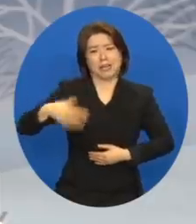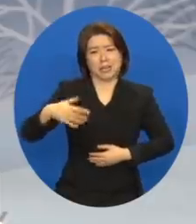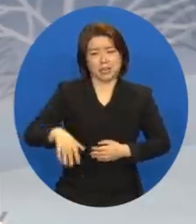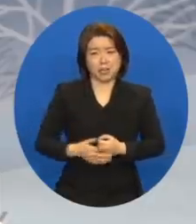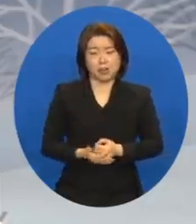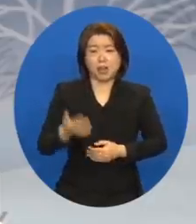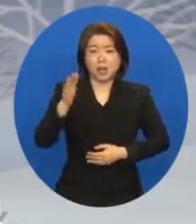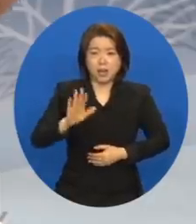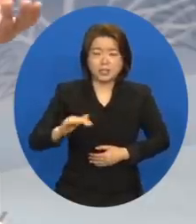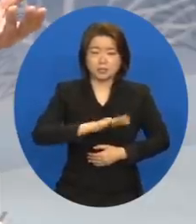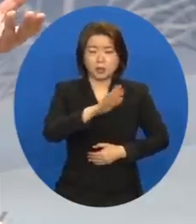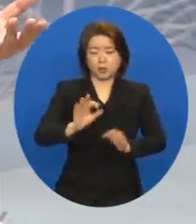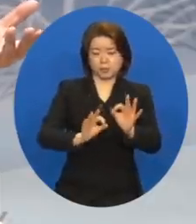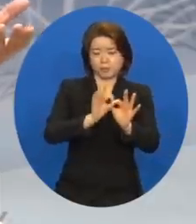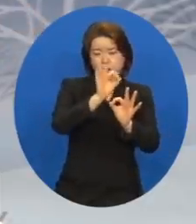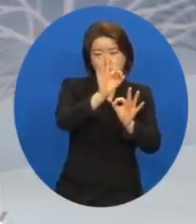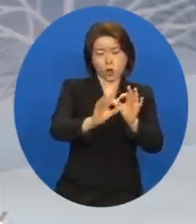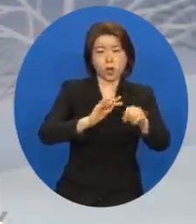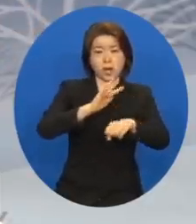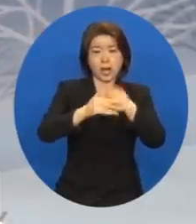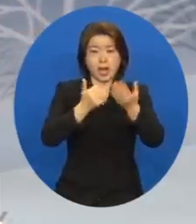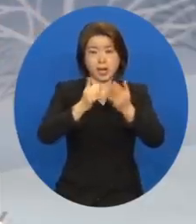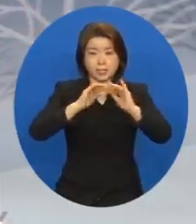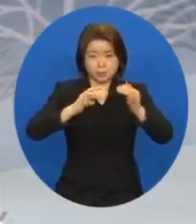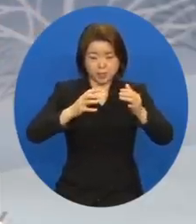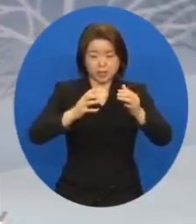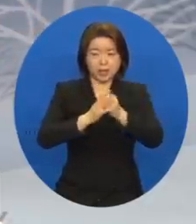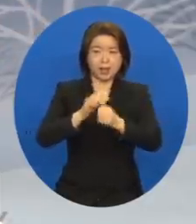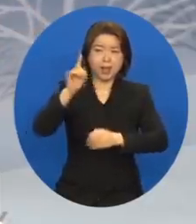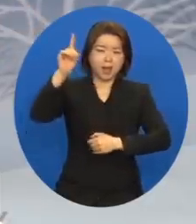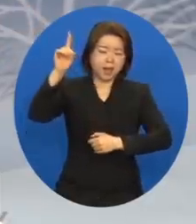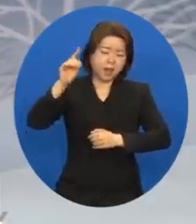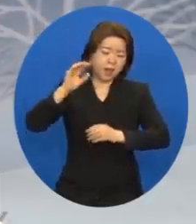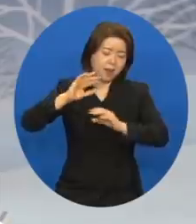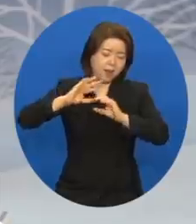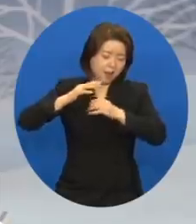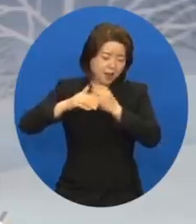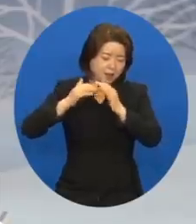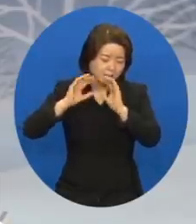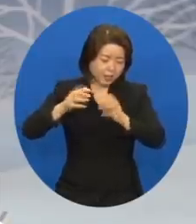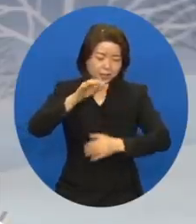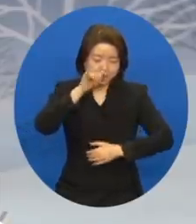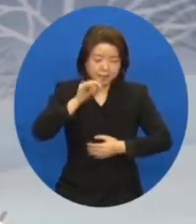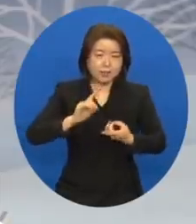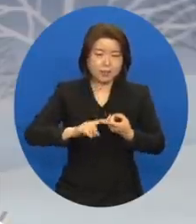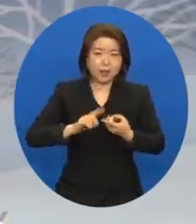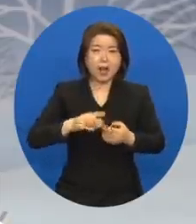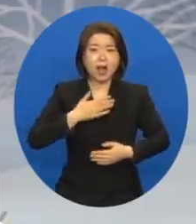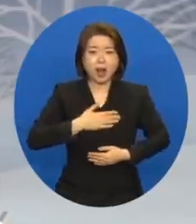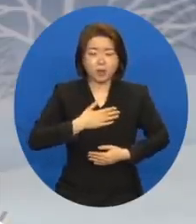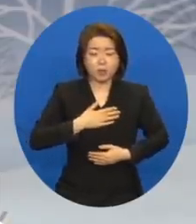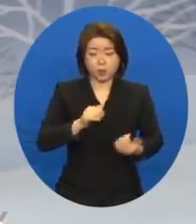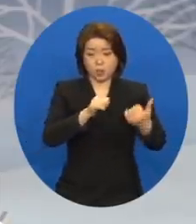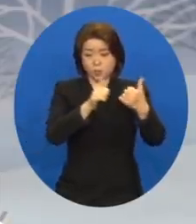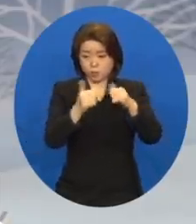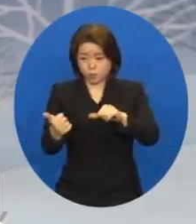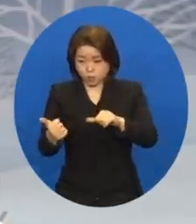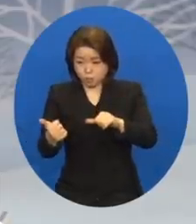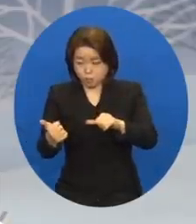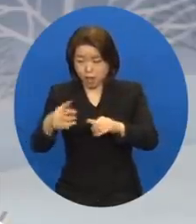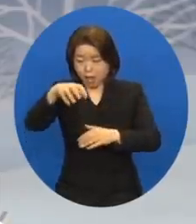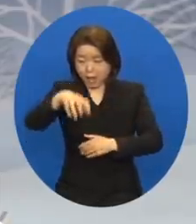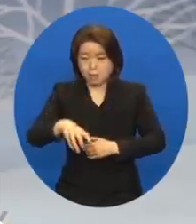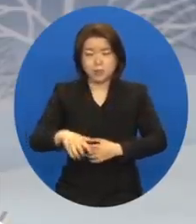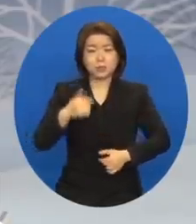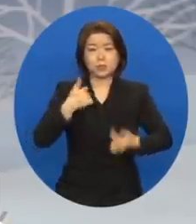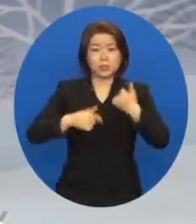우리에게는 영원한 하나님의 나라, 천국이 있음을 믿고 죽음 앞에서조차 우리는 기쁨을 놓치지